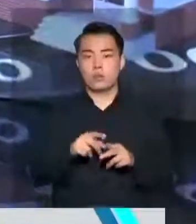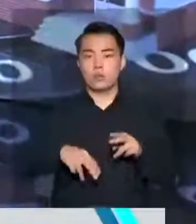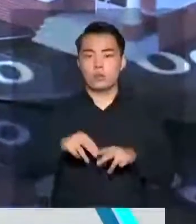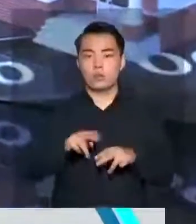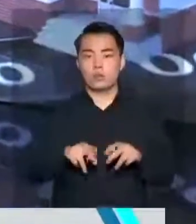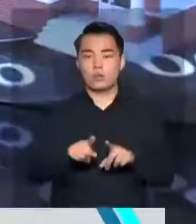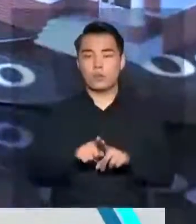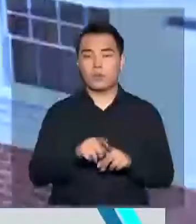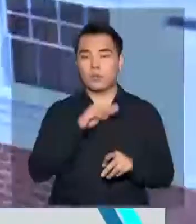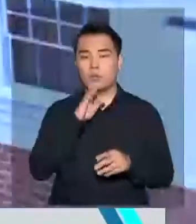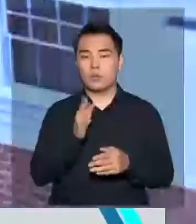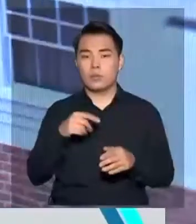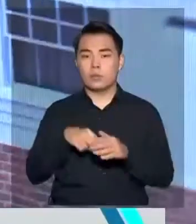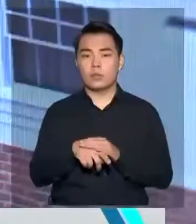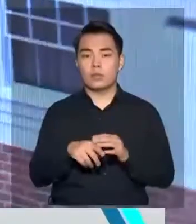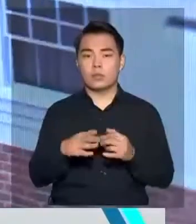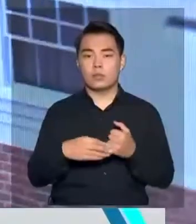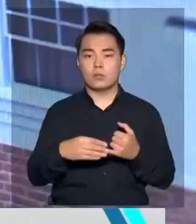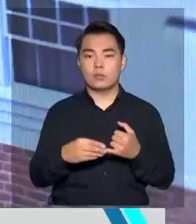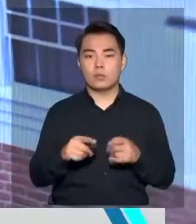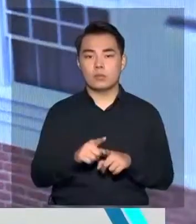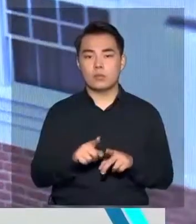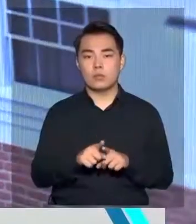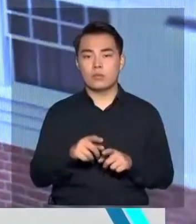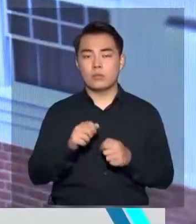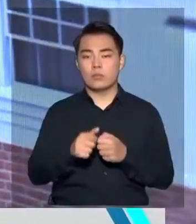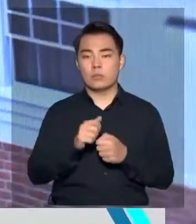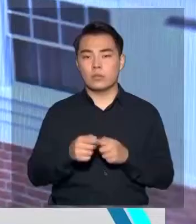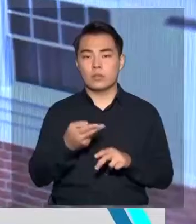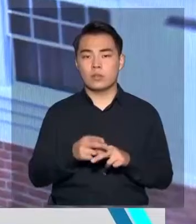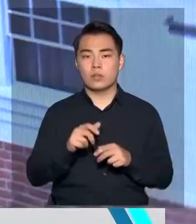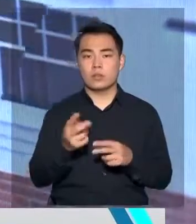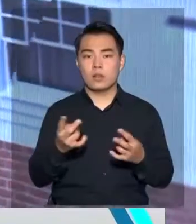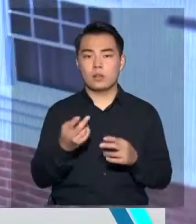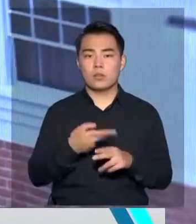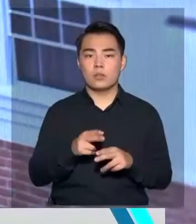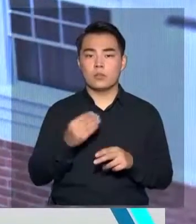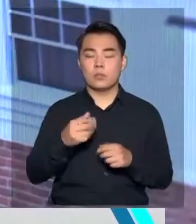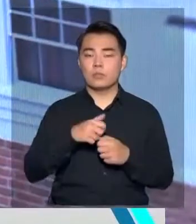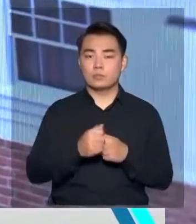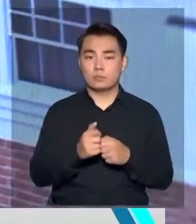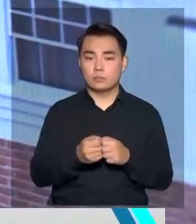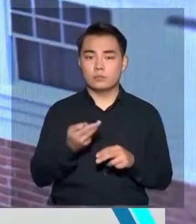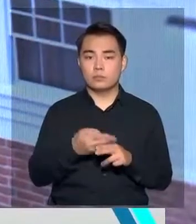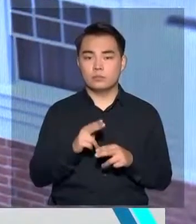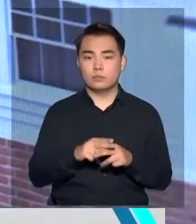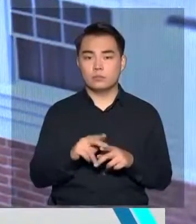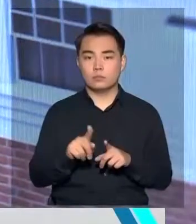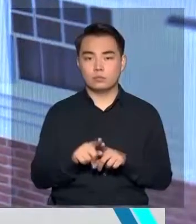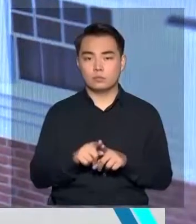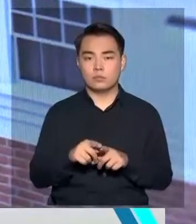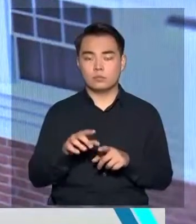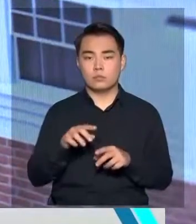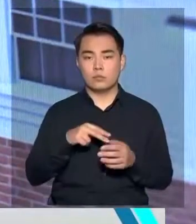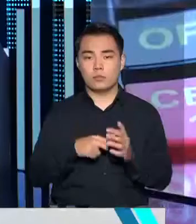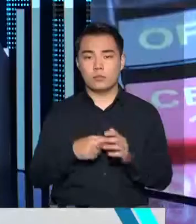тартымды. Өйткені ол жерге жеке құрылыс салушылар өз қаражатын салуға, инвестиция салуға ниетті барлығы. Өйткені